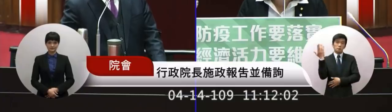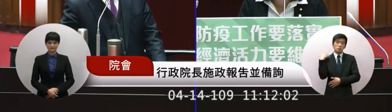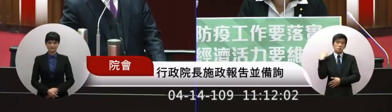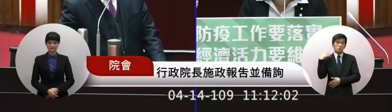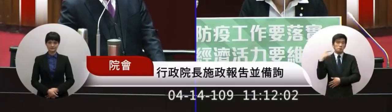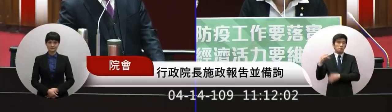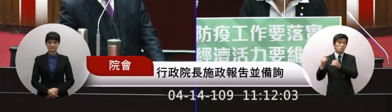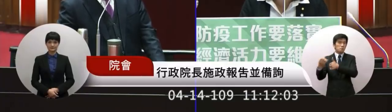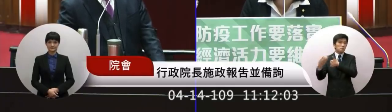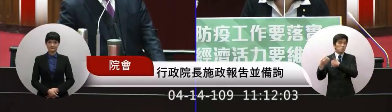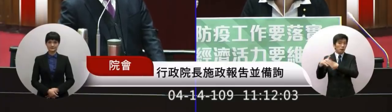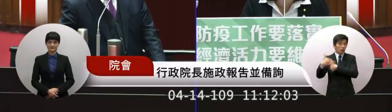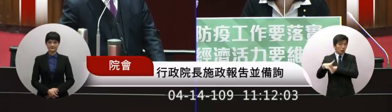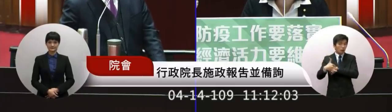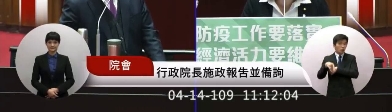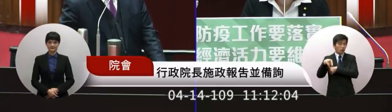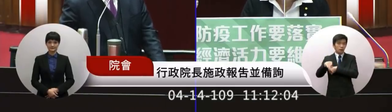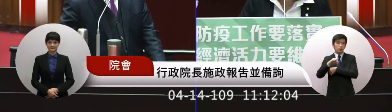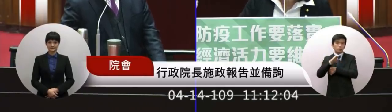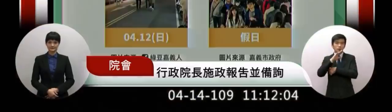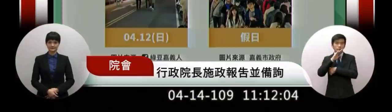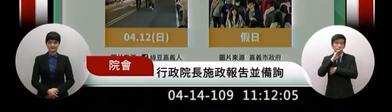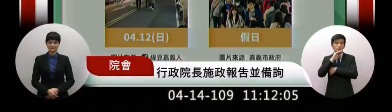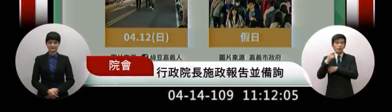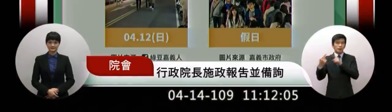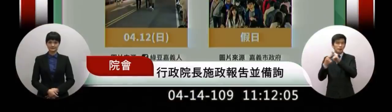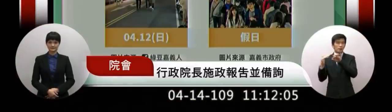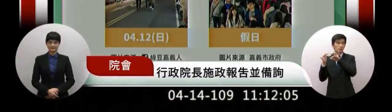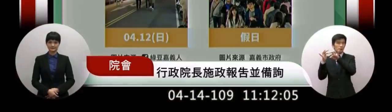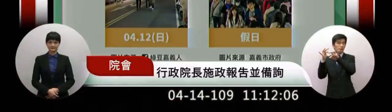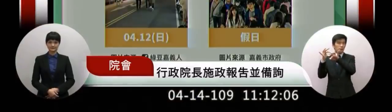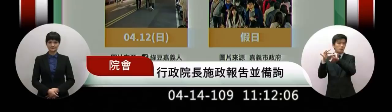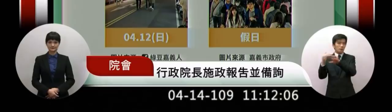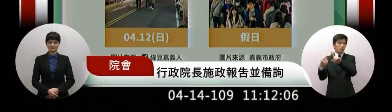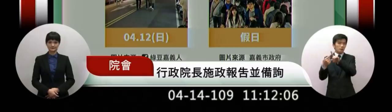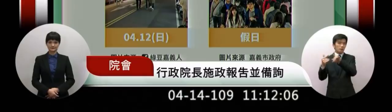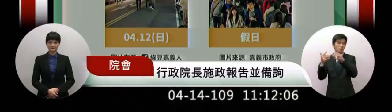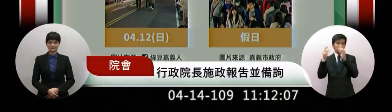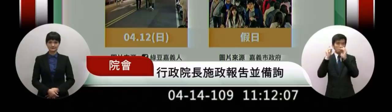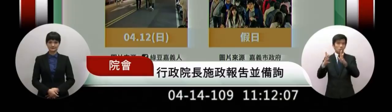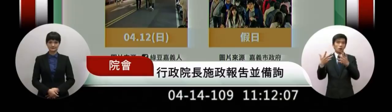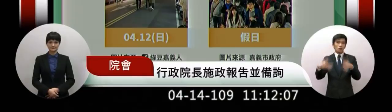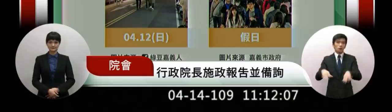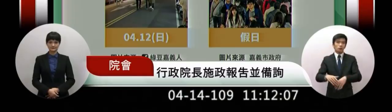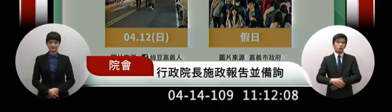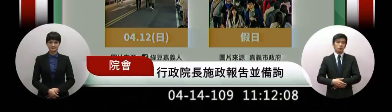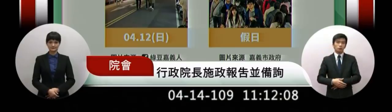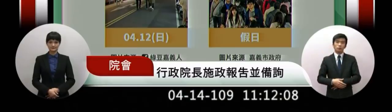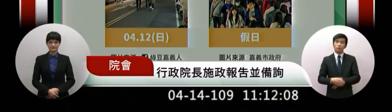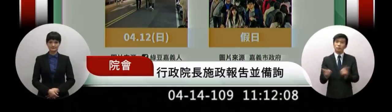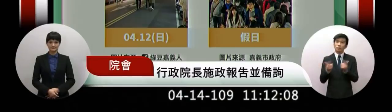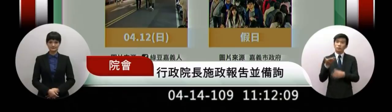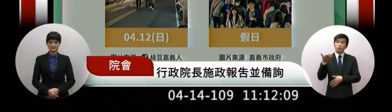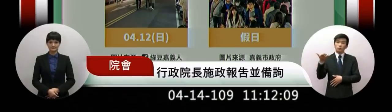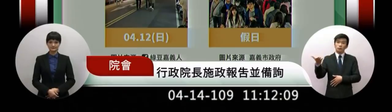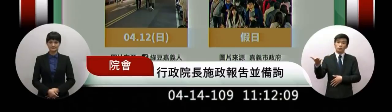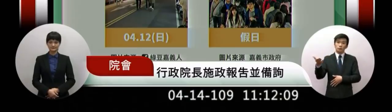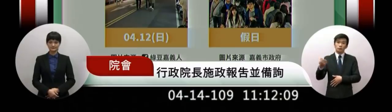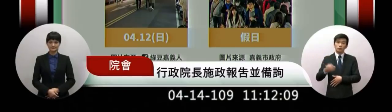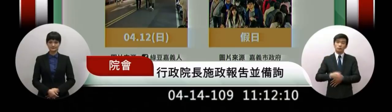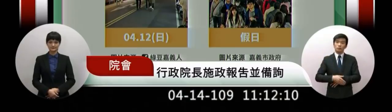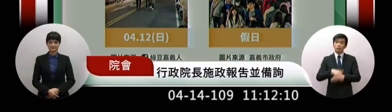文化路是流滾滾院長你看看這是我們這個清明到